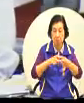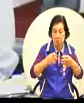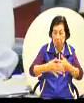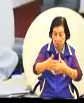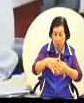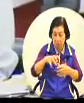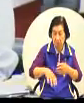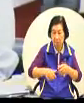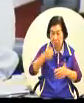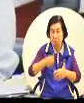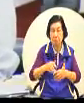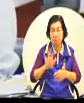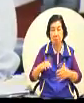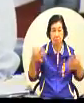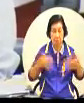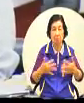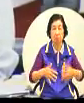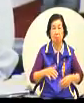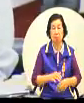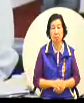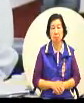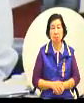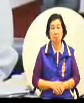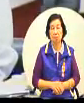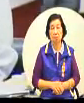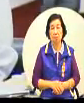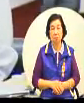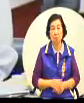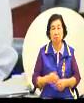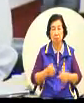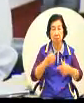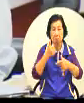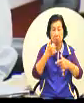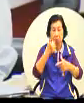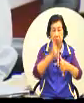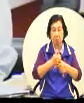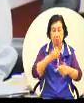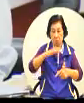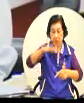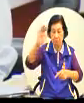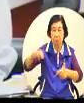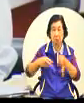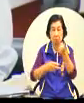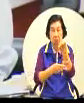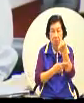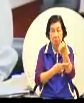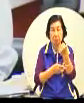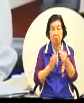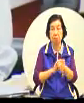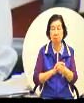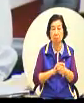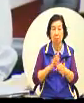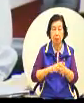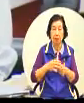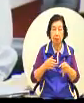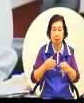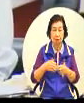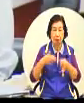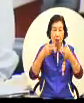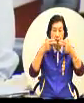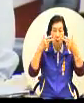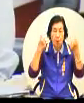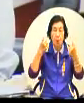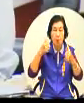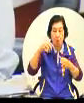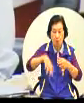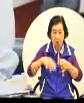题？那么建山里竟然已经开过部落会议，